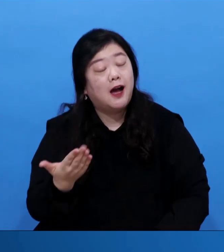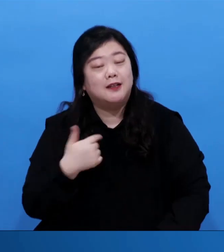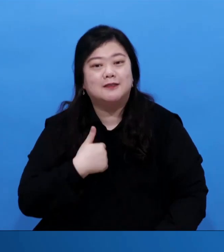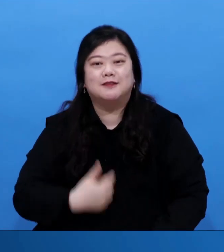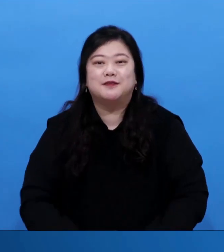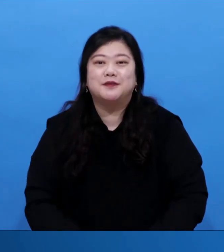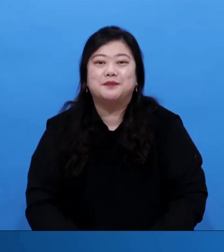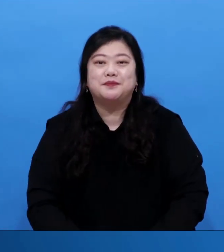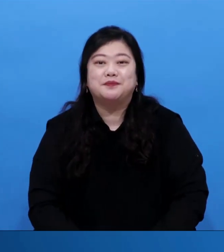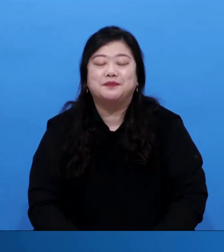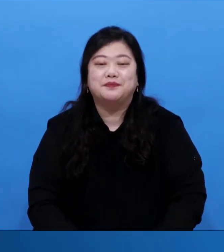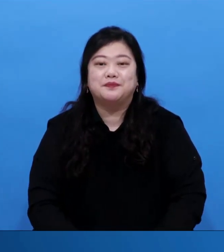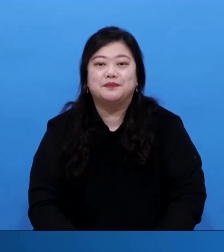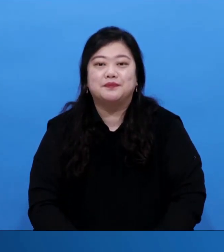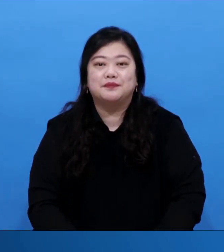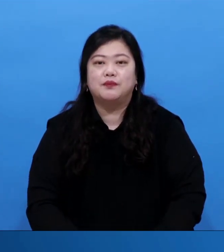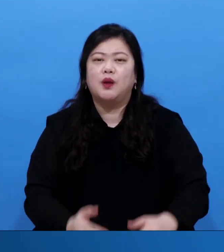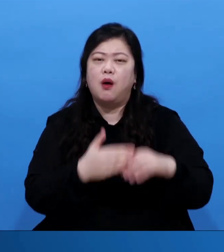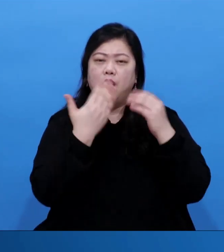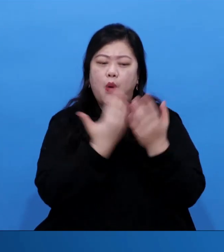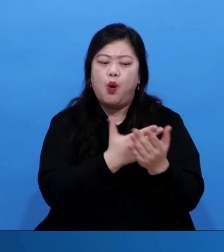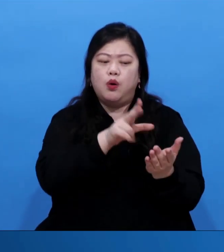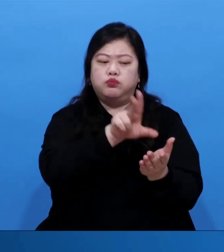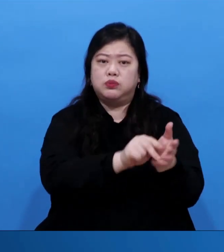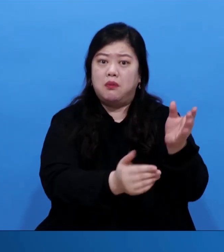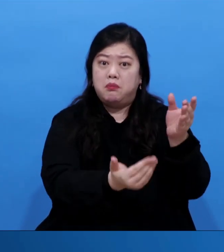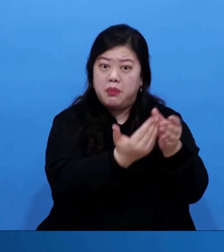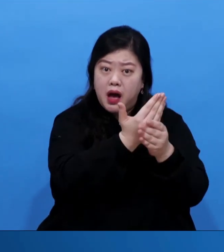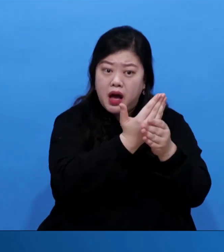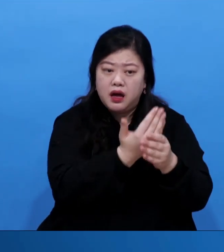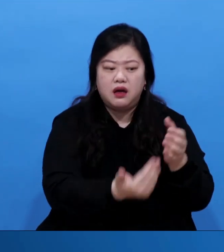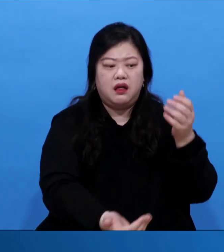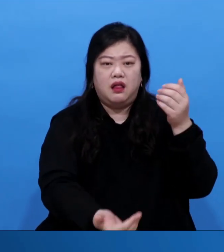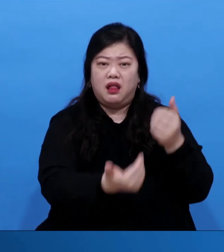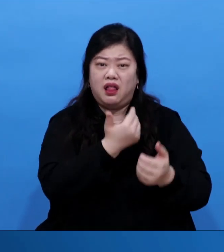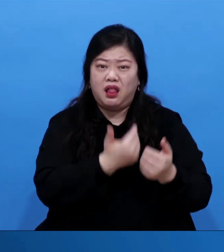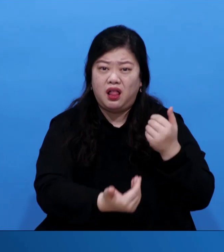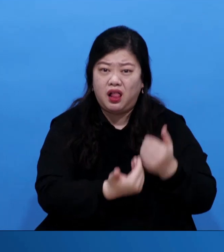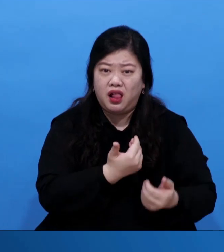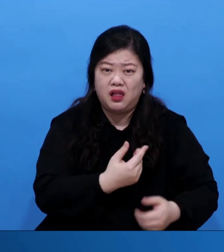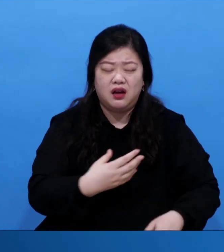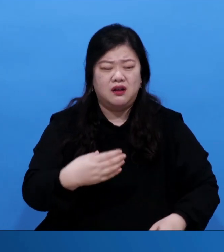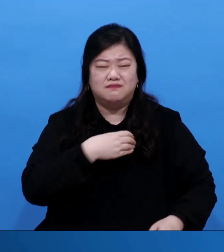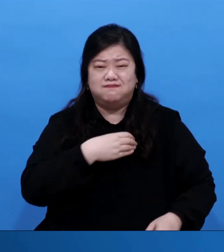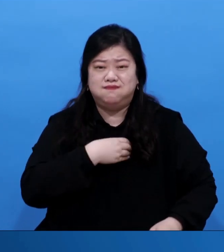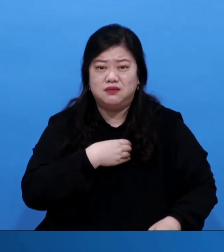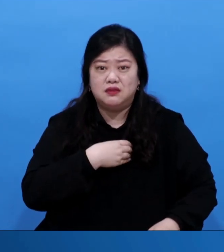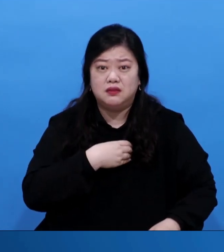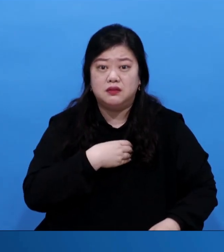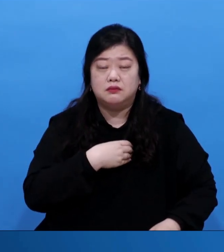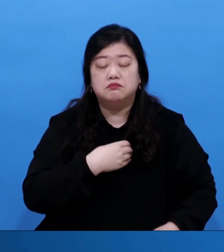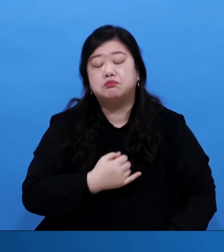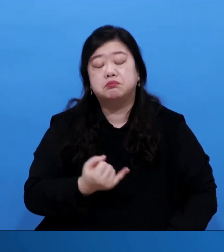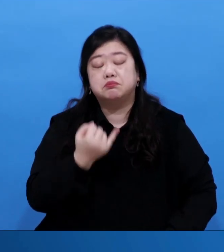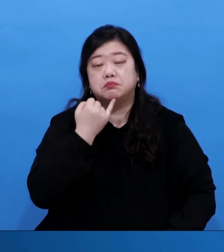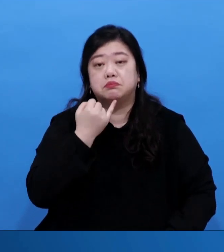위기는 상관없다. That all other problems, conflicts, and crises, they don't matter.